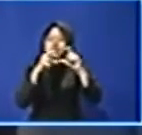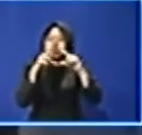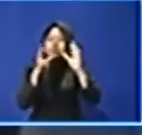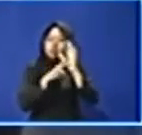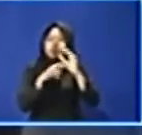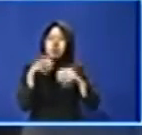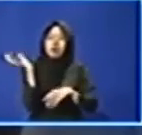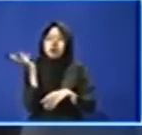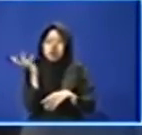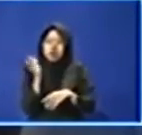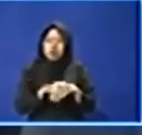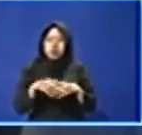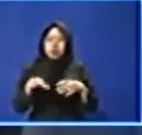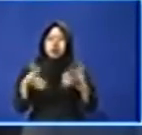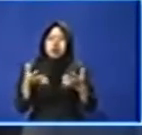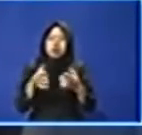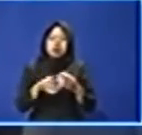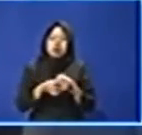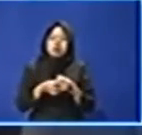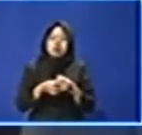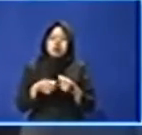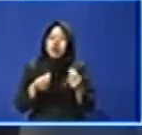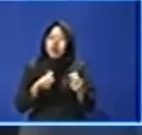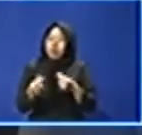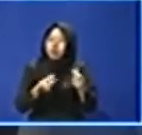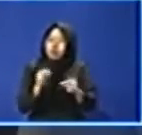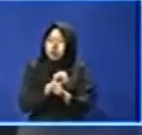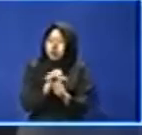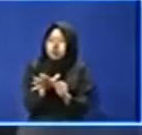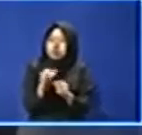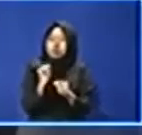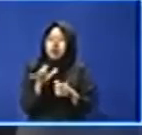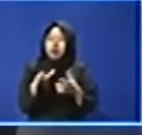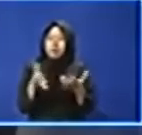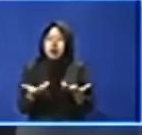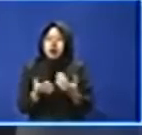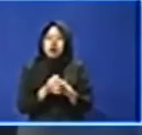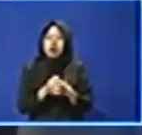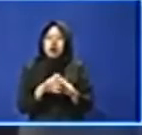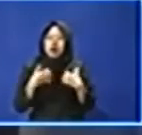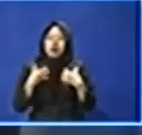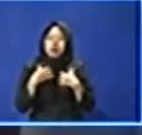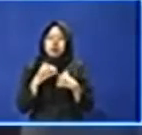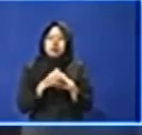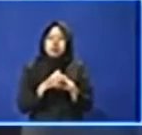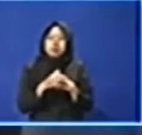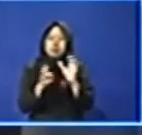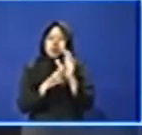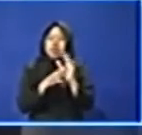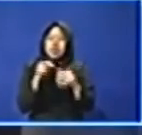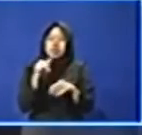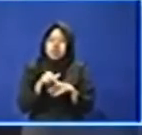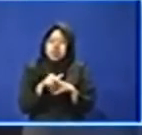dalam rangka pemulihan ekonomi dipasarkan demi komitmen tim dengan makhluk untuk permasalahan ini